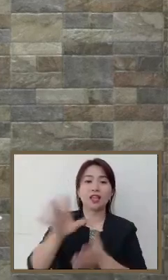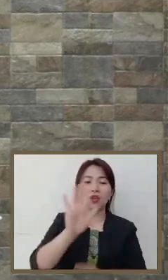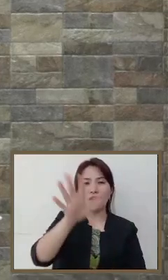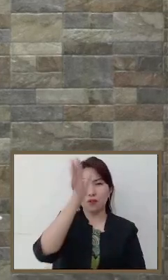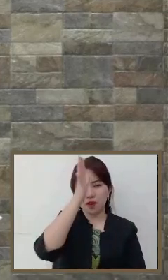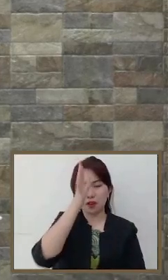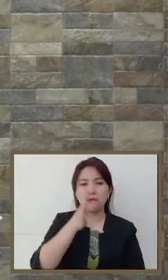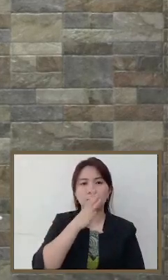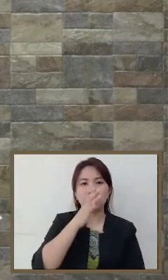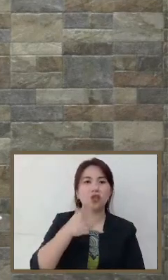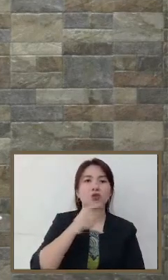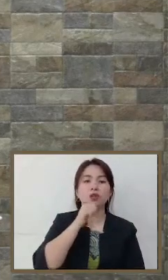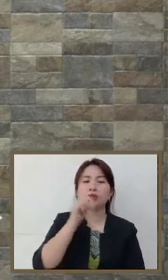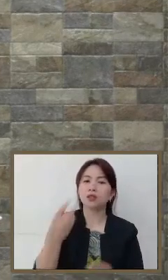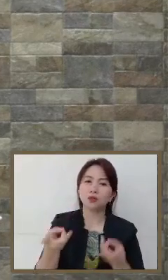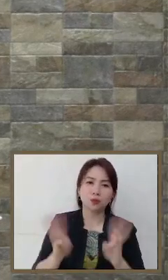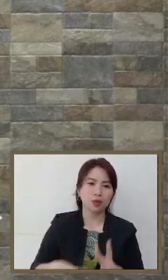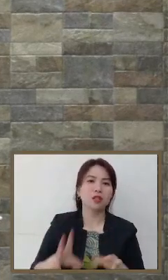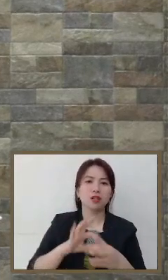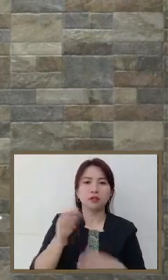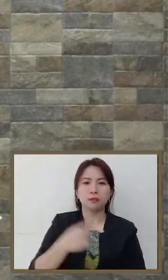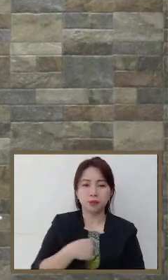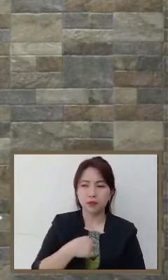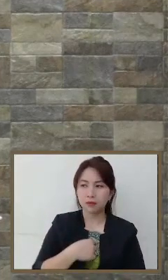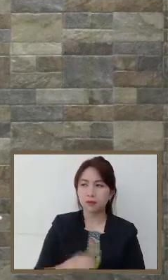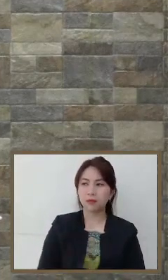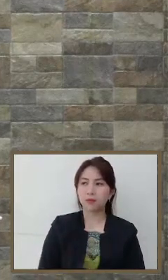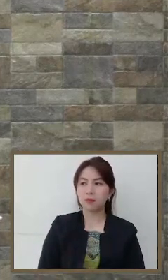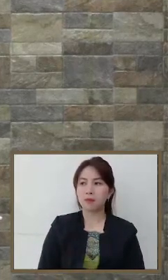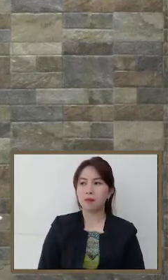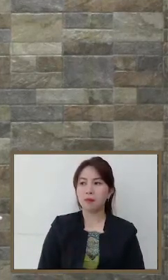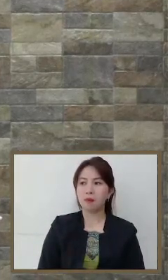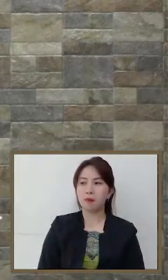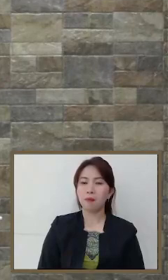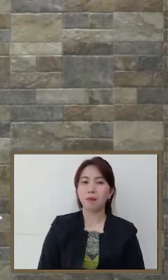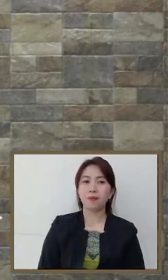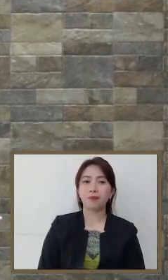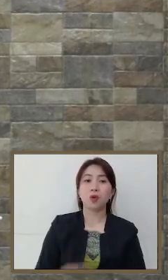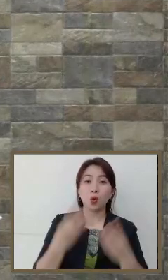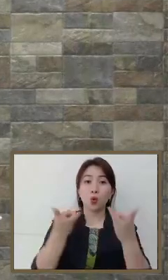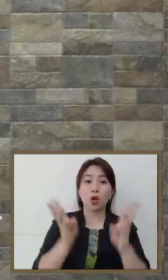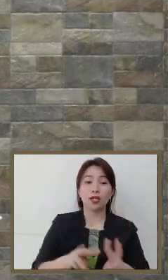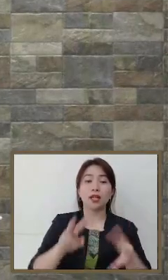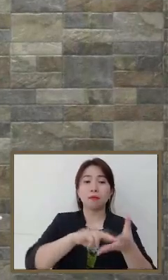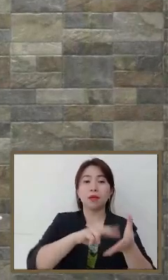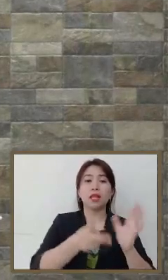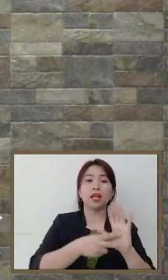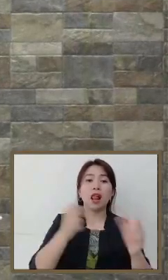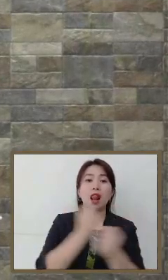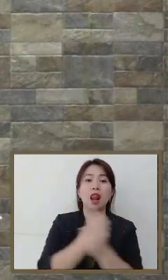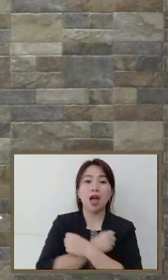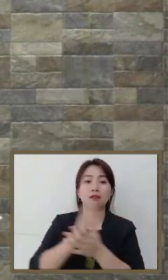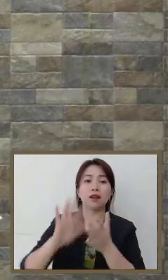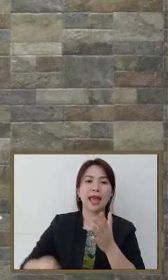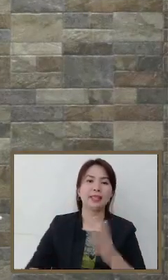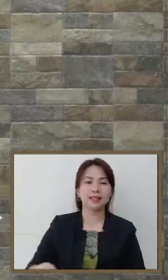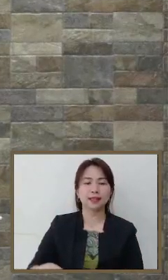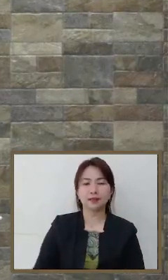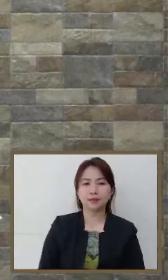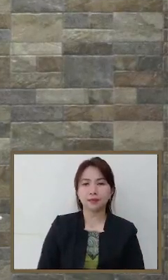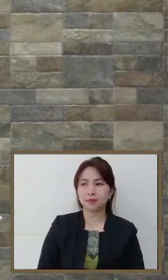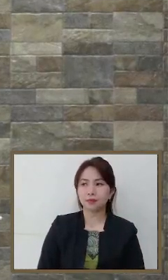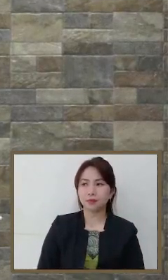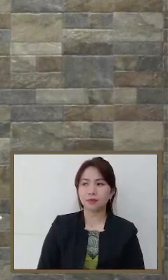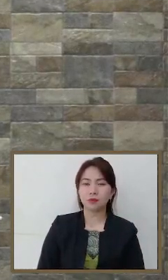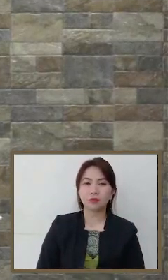me yung hate po doon is to loveless hindi para itakwil hindi para kagalitan but to loveless Bakit sino pa